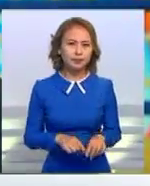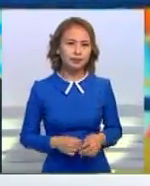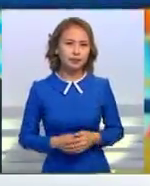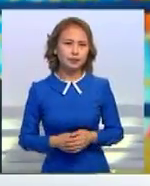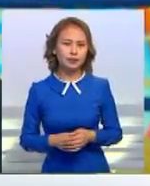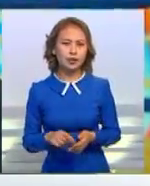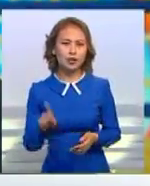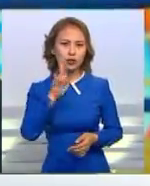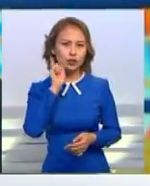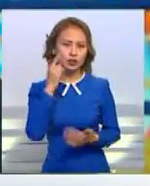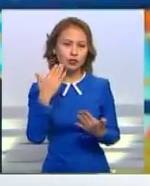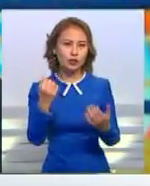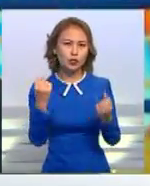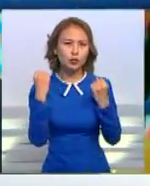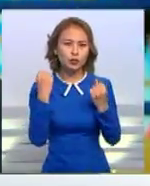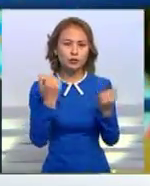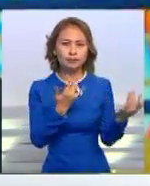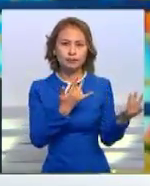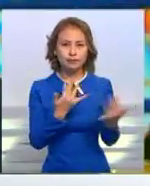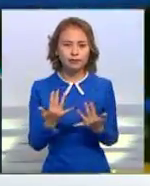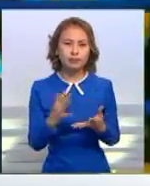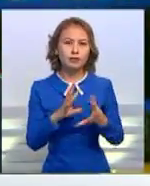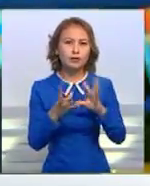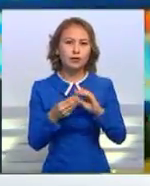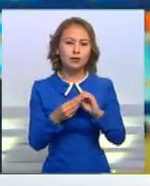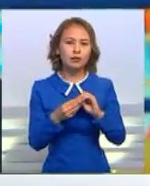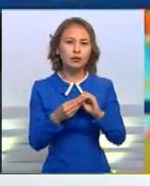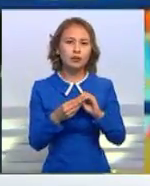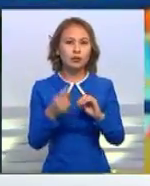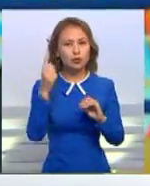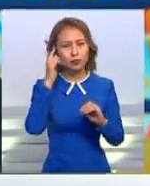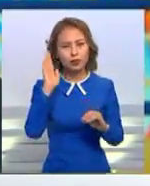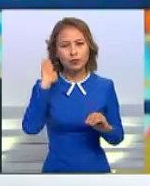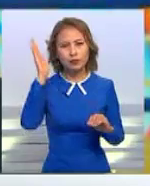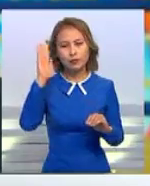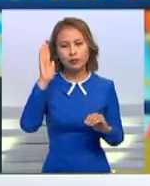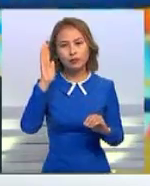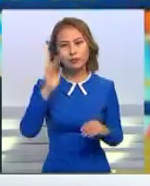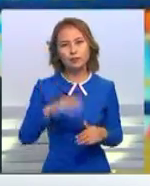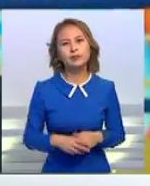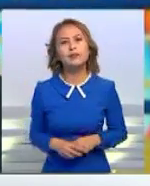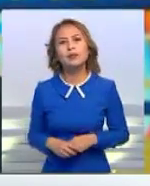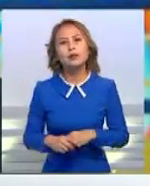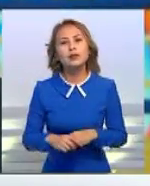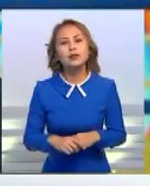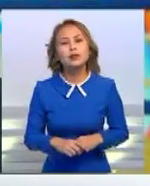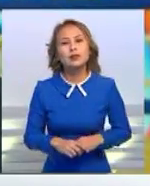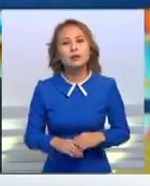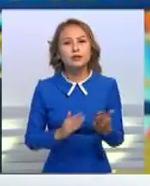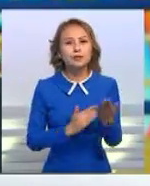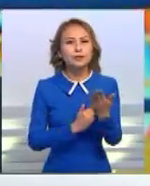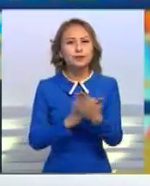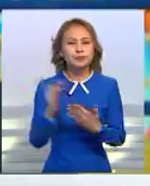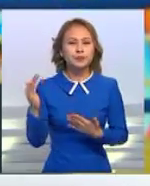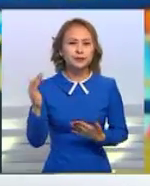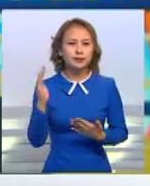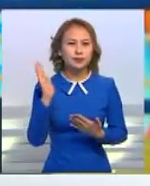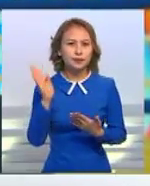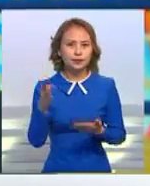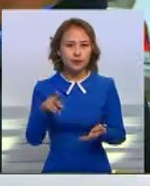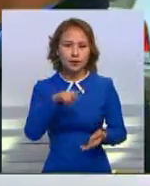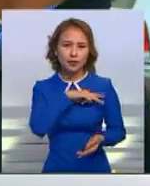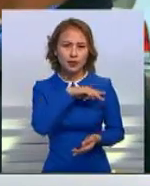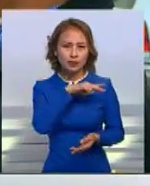Былайша жастарды бұл спортқа баулудың нәрсесі алды. Жақсы дәрежемен жоғары деңгейде уже марапат алып келіп